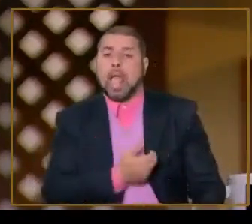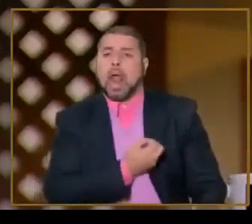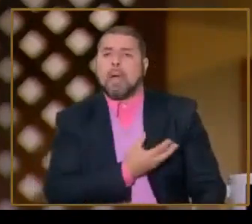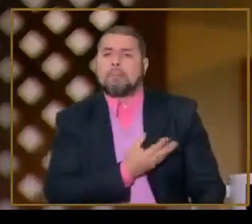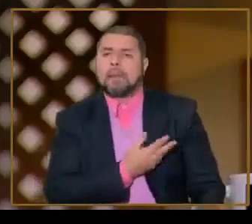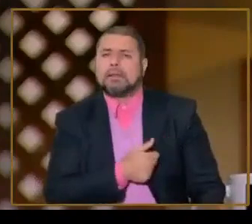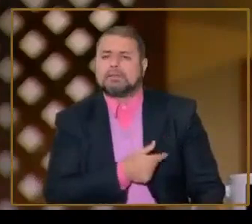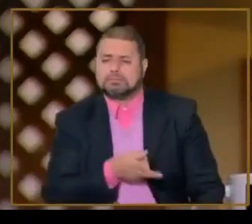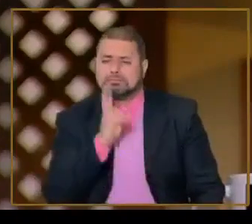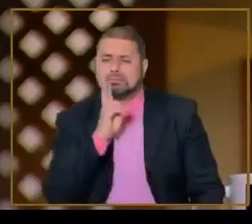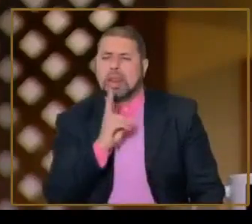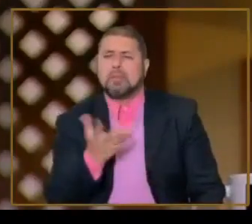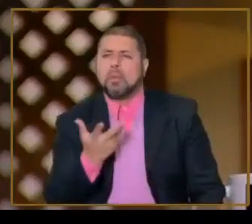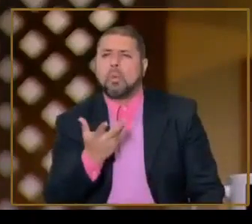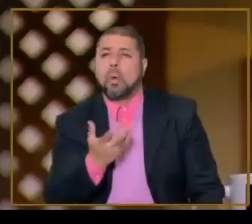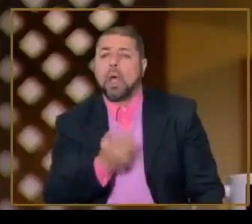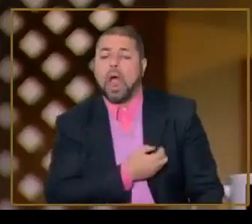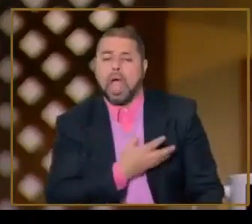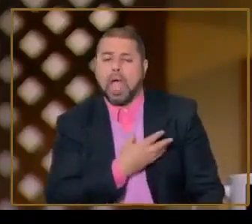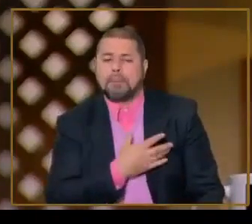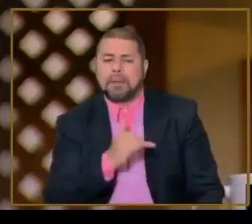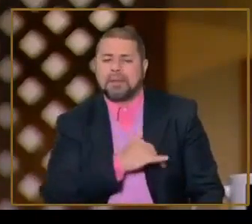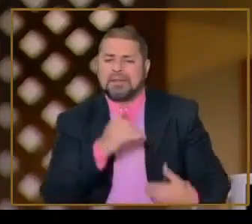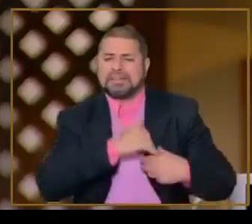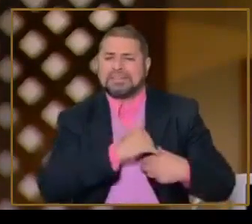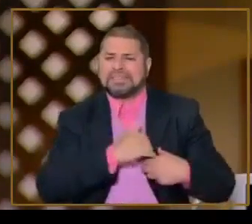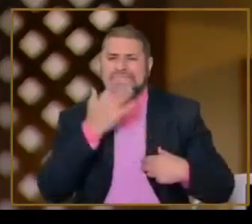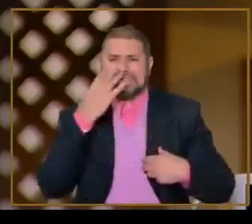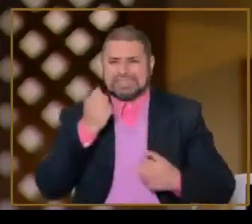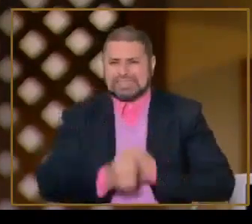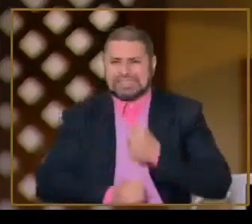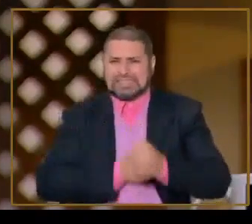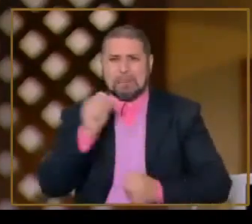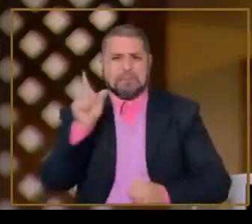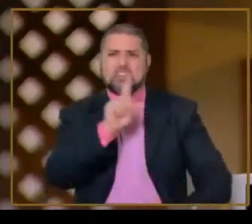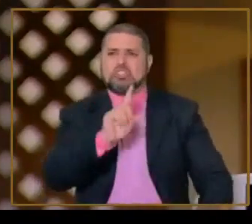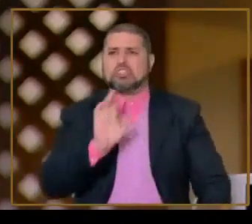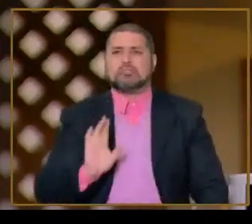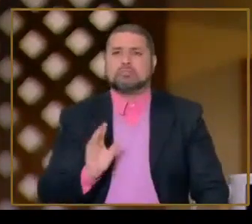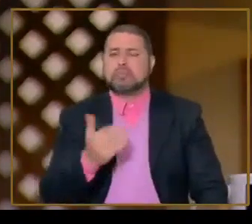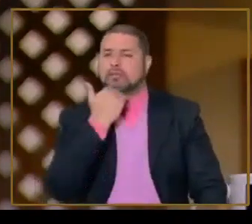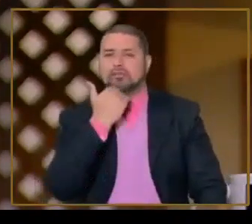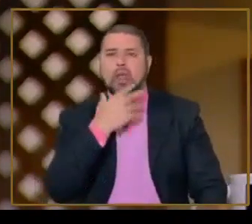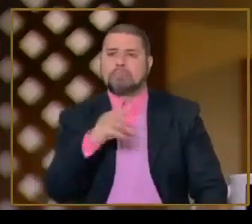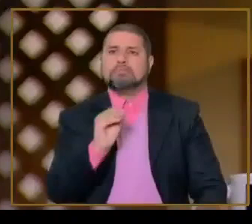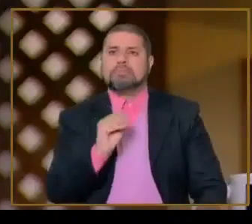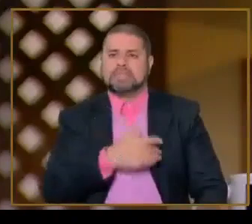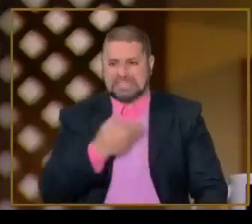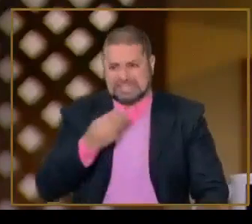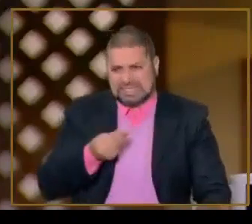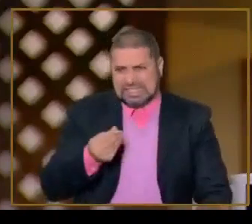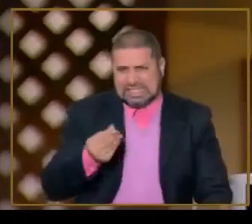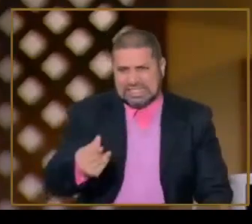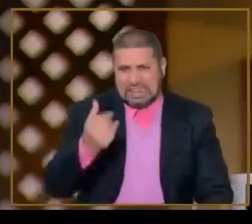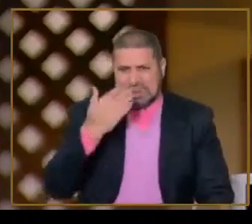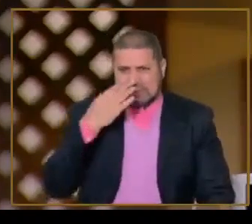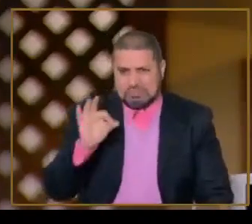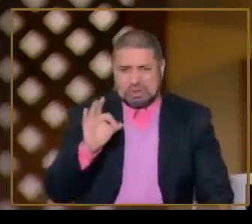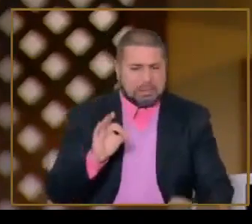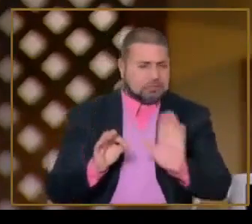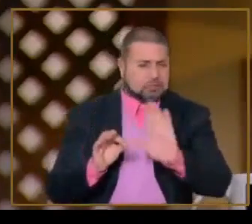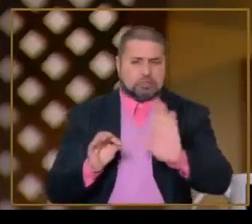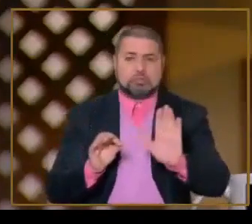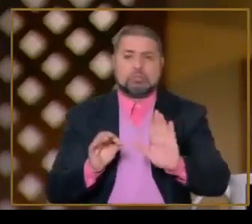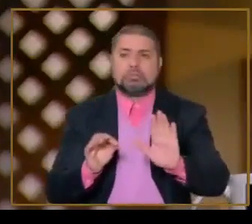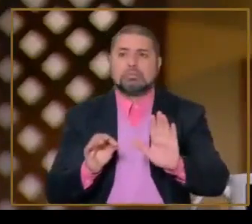القلب السليم ده هو قلب مش ممتلئ بالغيظ او الحقد